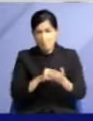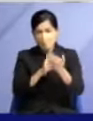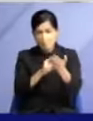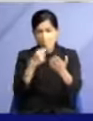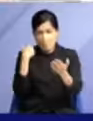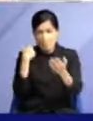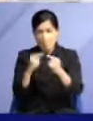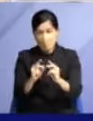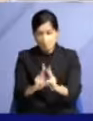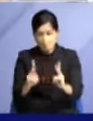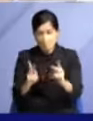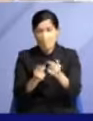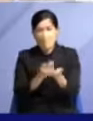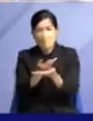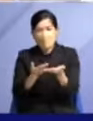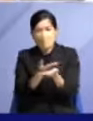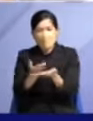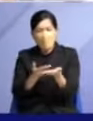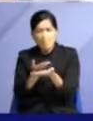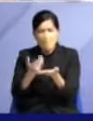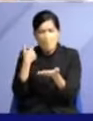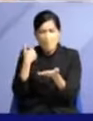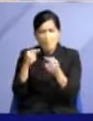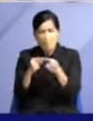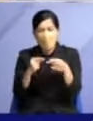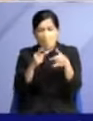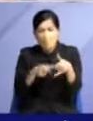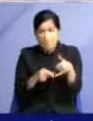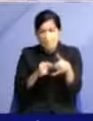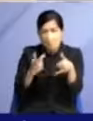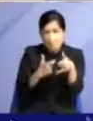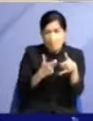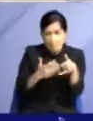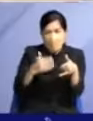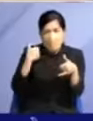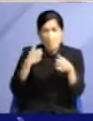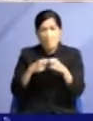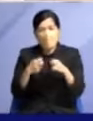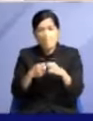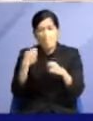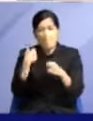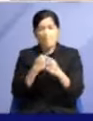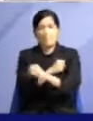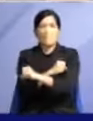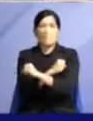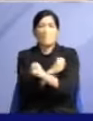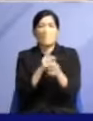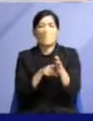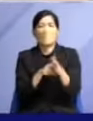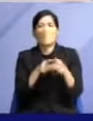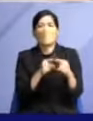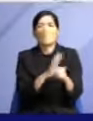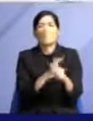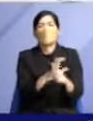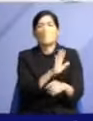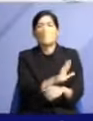องต้นกรณีผู้รับบริการได้รับความเสียหายจากการรับบริการวัคซีนป้องกันโรคไวรัสโควิด-19 ระดับเข